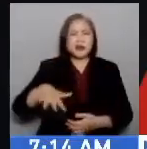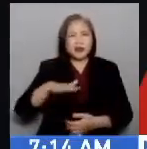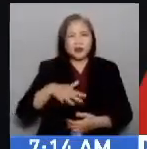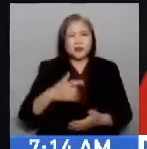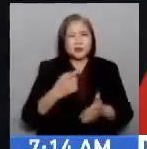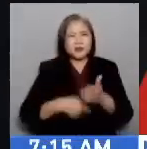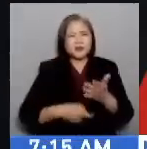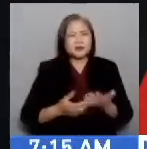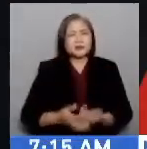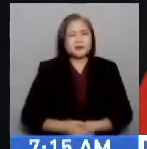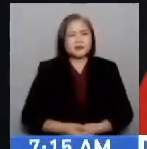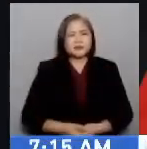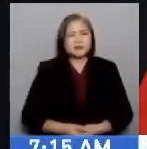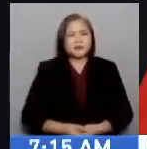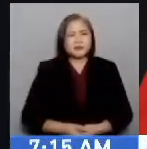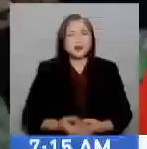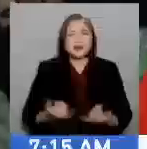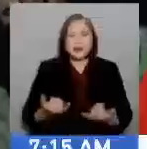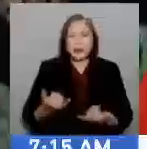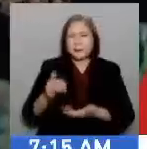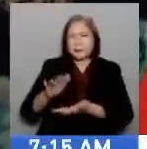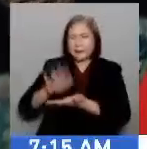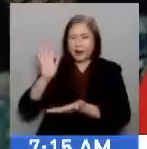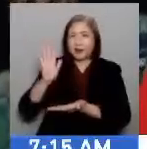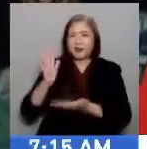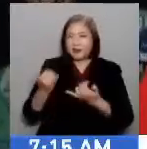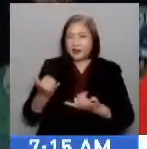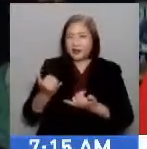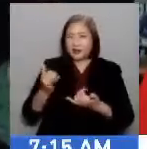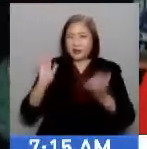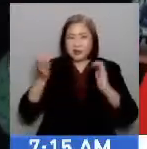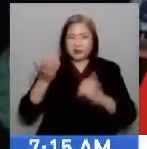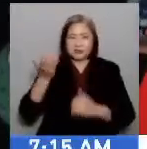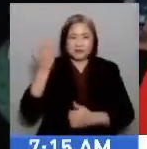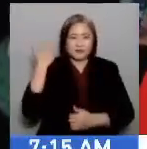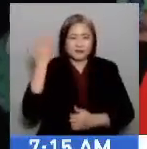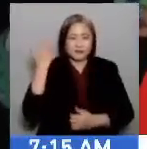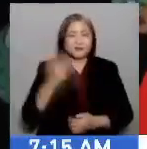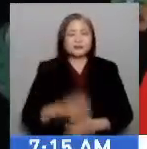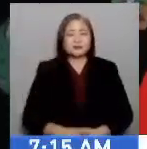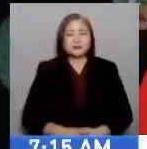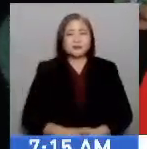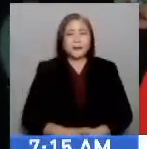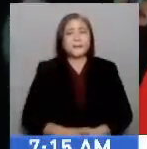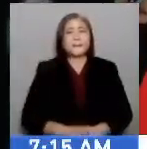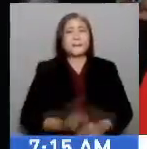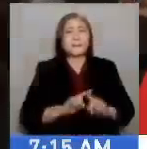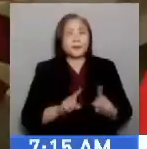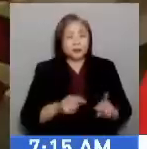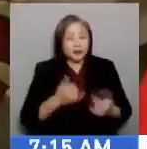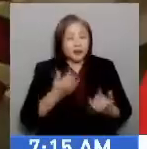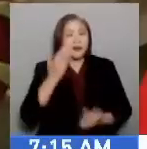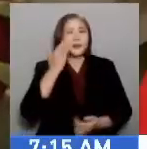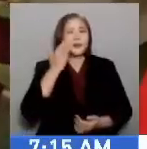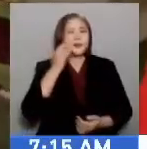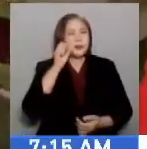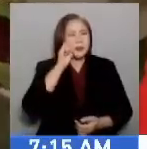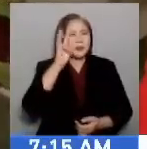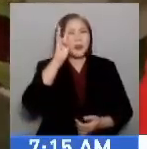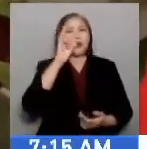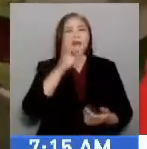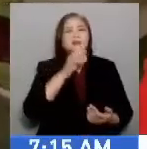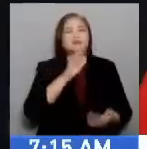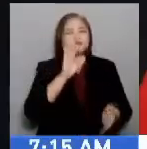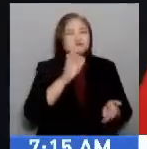medyo mas mahal ngayon kumpara na sa dati. Pero buti raw na nalaman niya ng maaga, kaya ang balak niya sa Valentine's